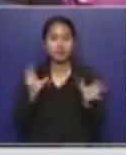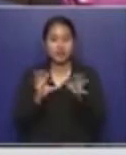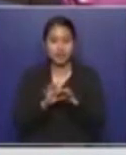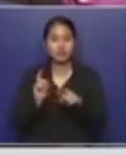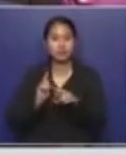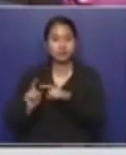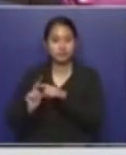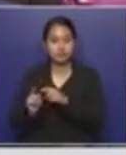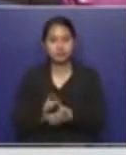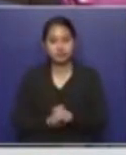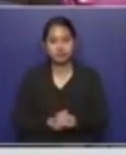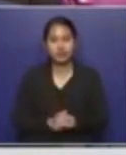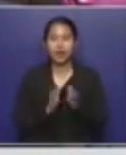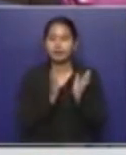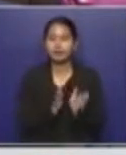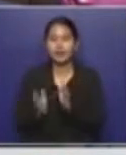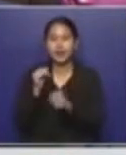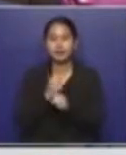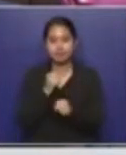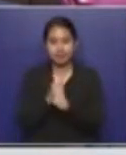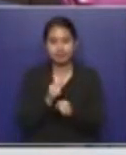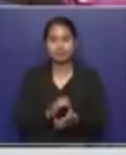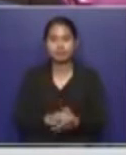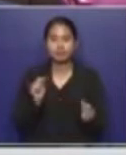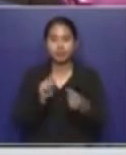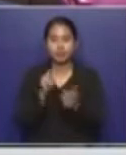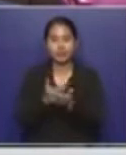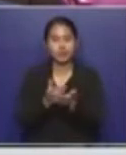ครับไปดำเนินการในส่วนงบประมาณ